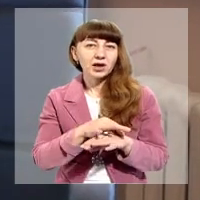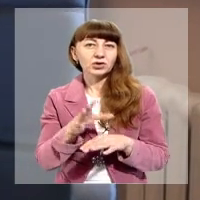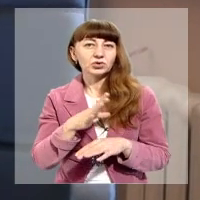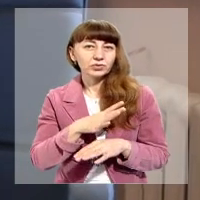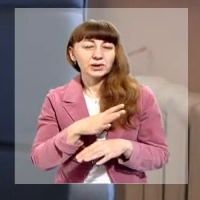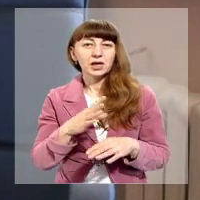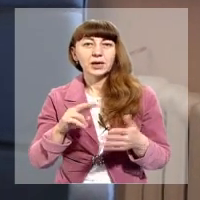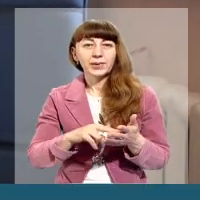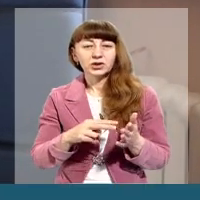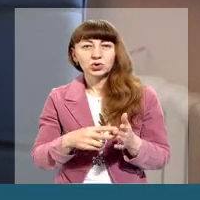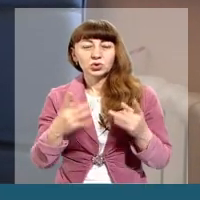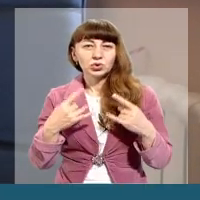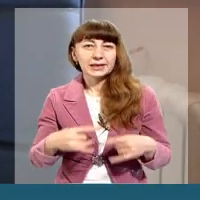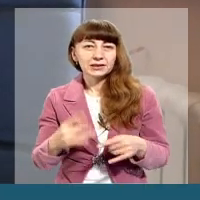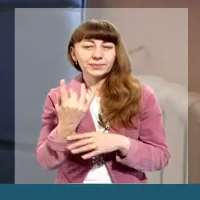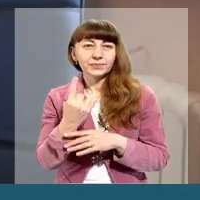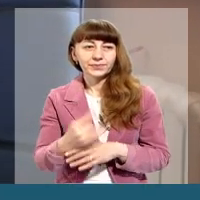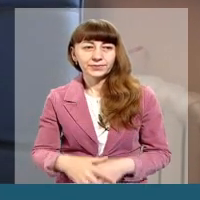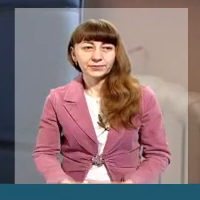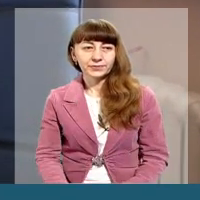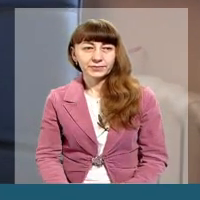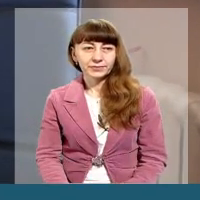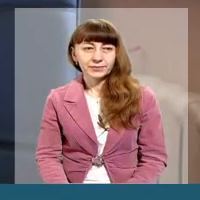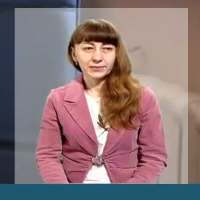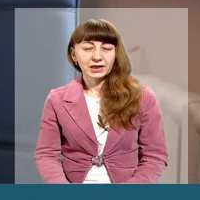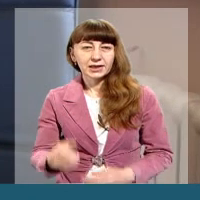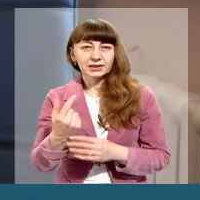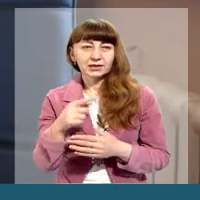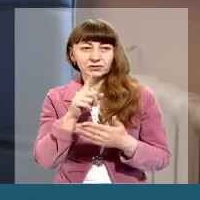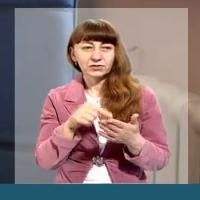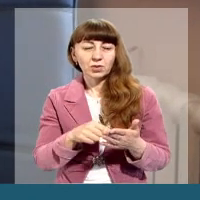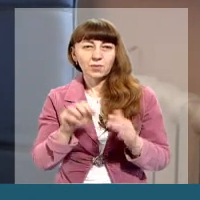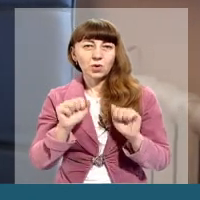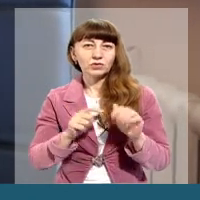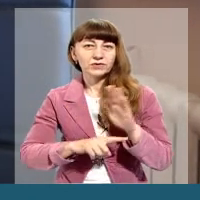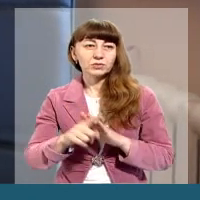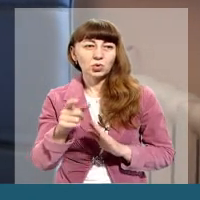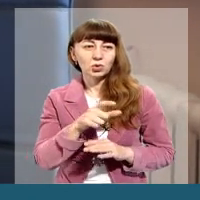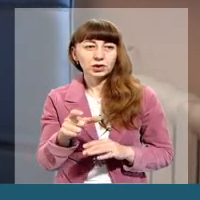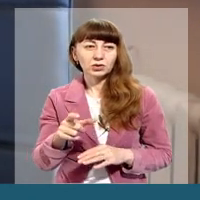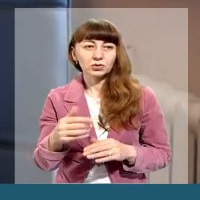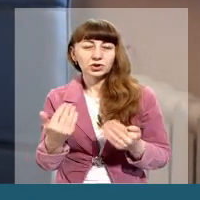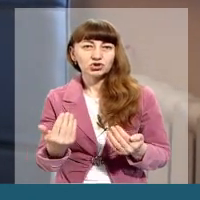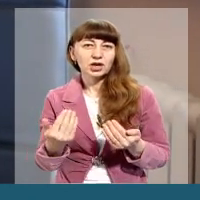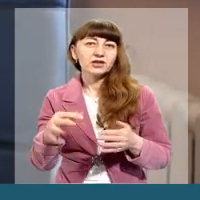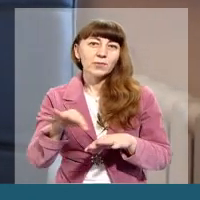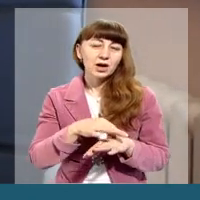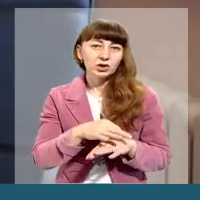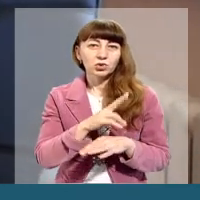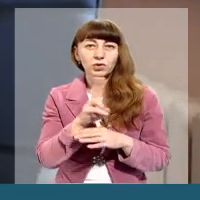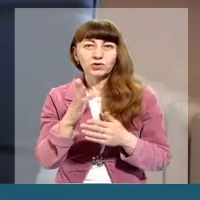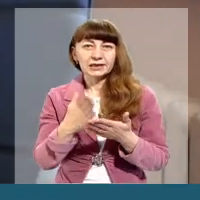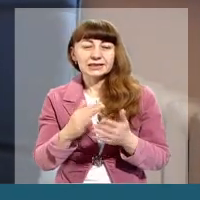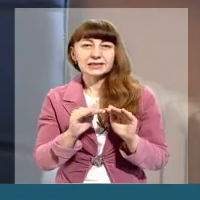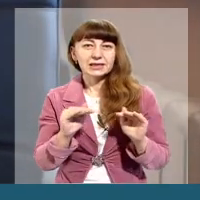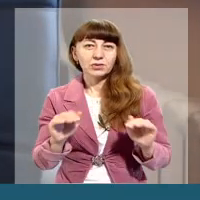которые планируют завести ребенка. Ну, помимо них, некоторые вопросы могут возникнуть у людей, которые уже состоят в браке, у кого есть дети.